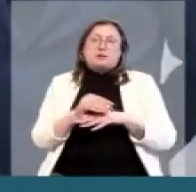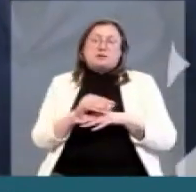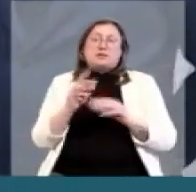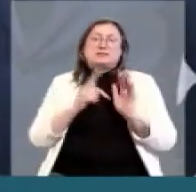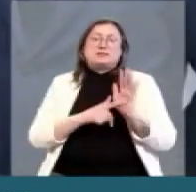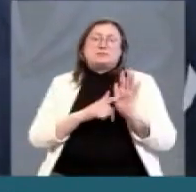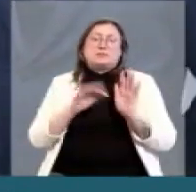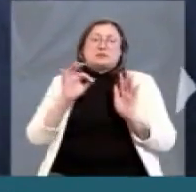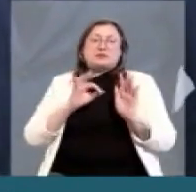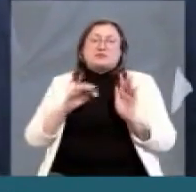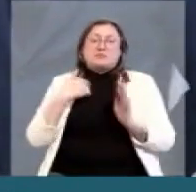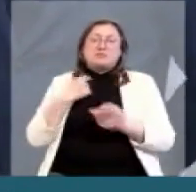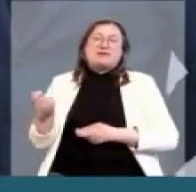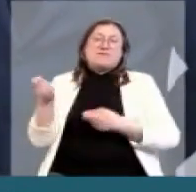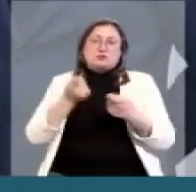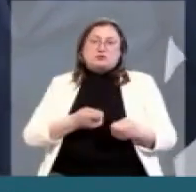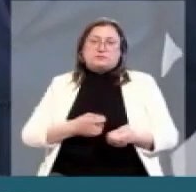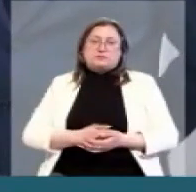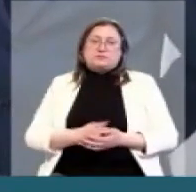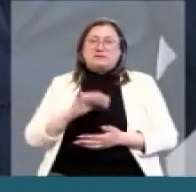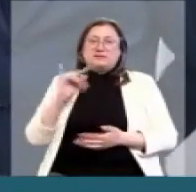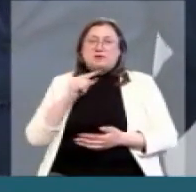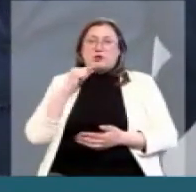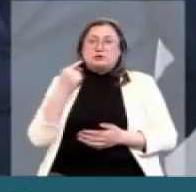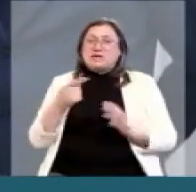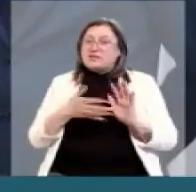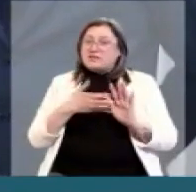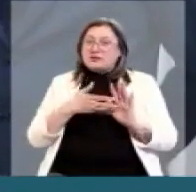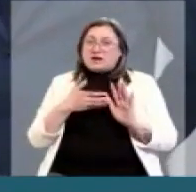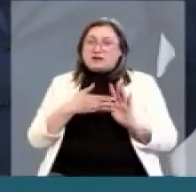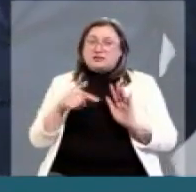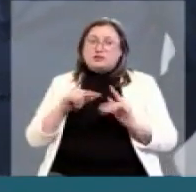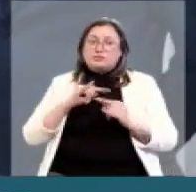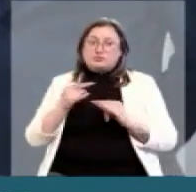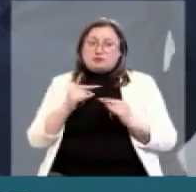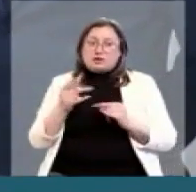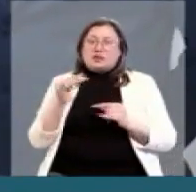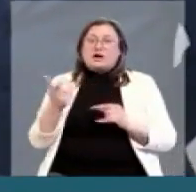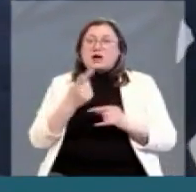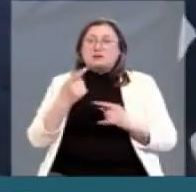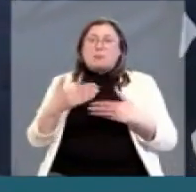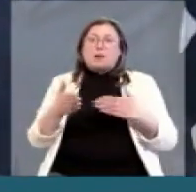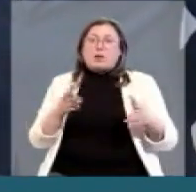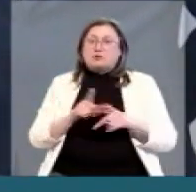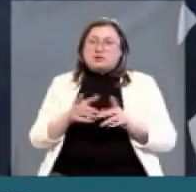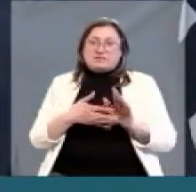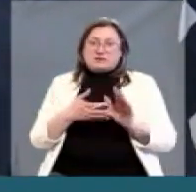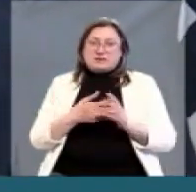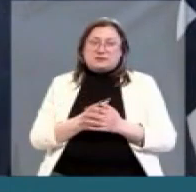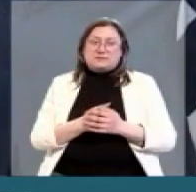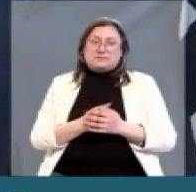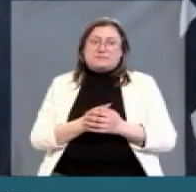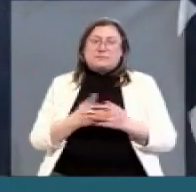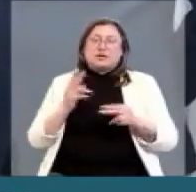еще 70% мы завозим с Российской Федерации. То есть не хватает и кирпича, не хватает кирпича и газоблока. И газоблока.